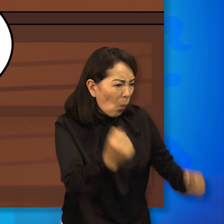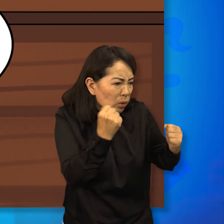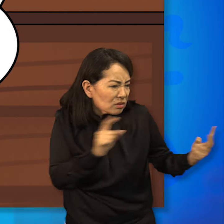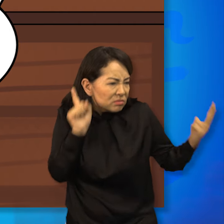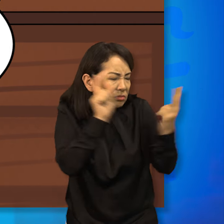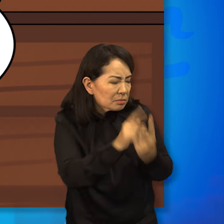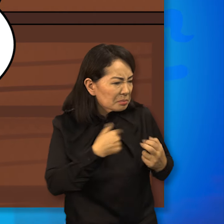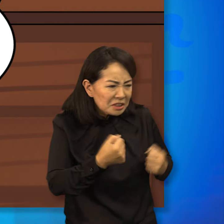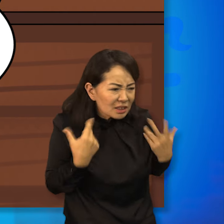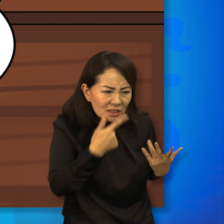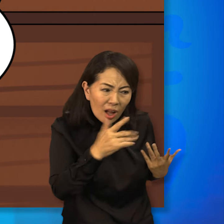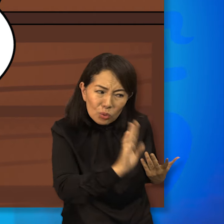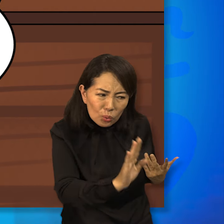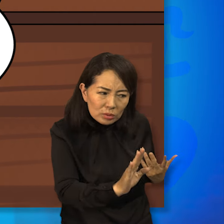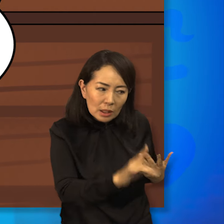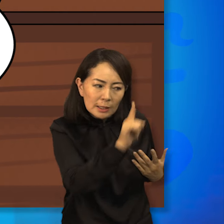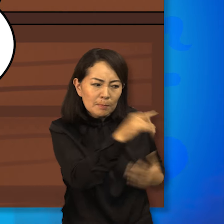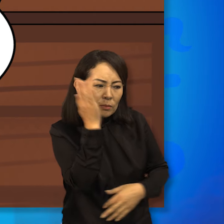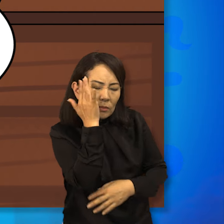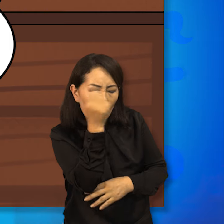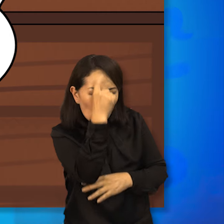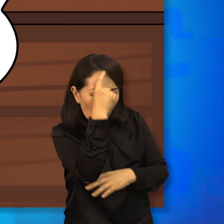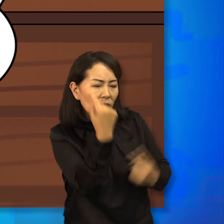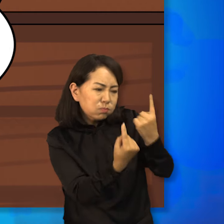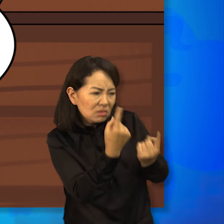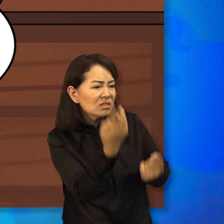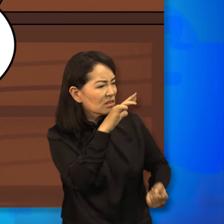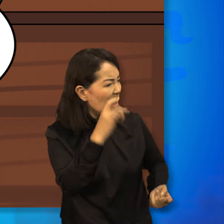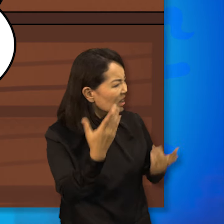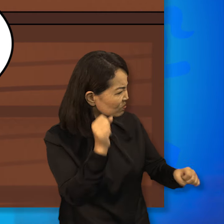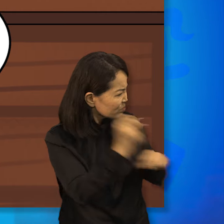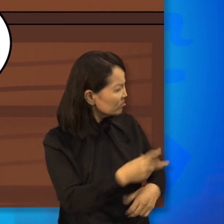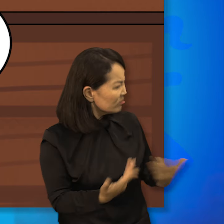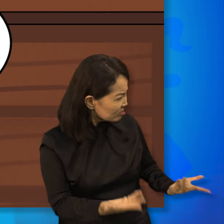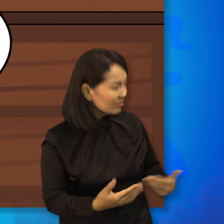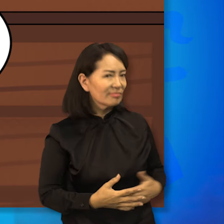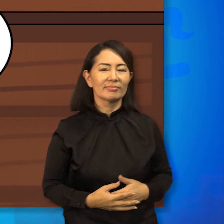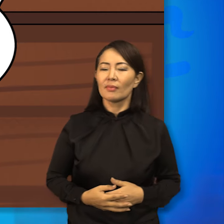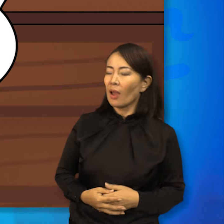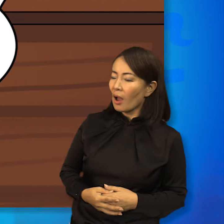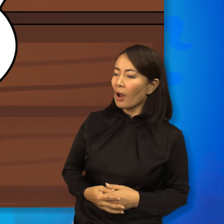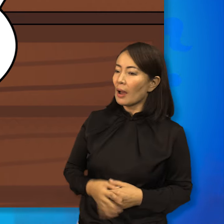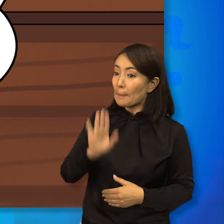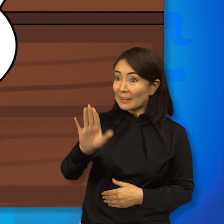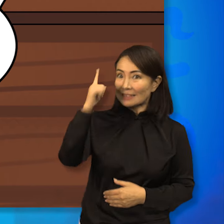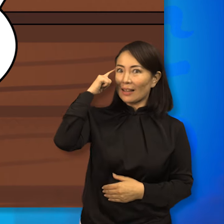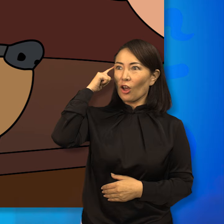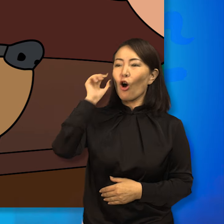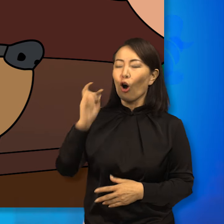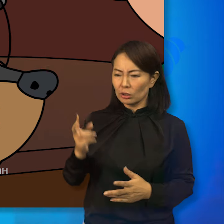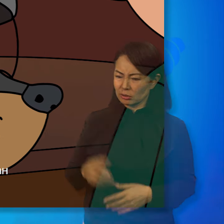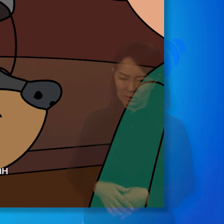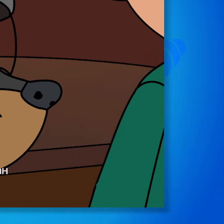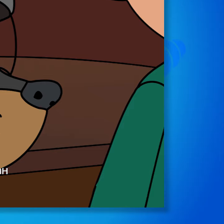магтаж өнгөрөөж байгаад л өөрийнхөө тоглоомонд оруулан да. Ур ухаанаараа уралдаад аз түшгэ үцчгээд ирье.